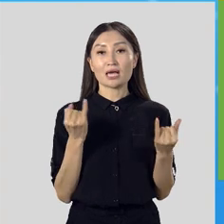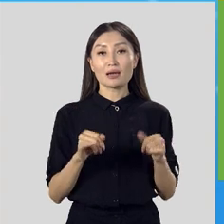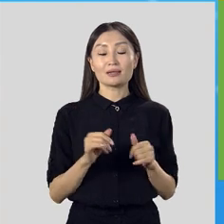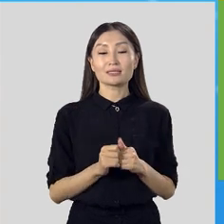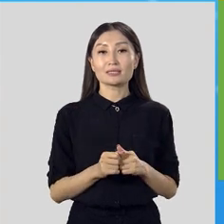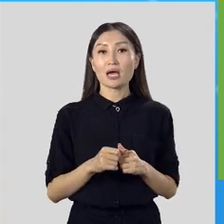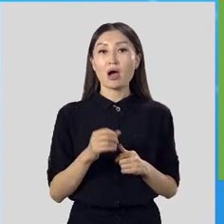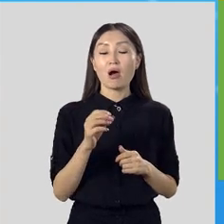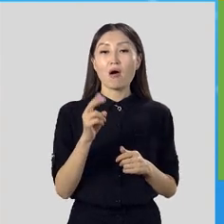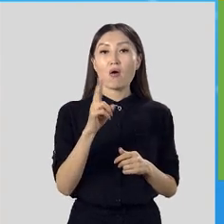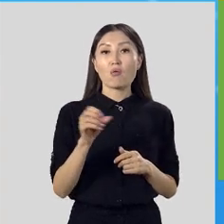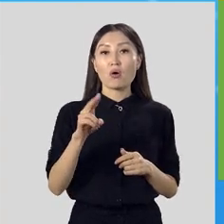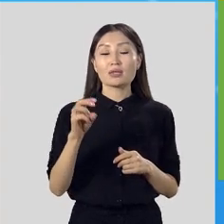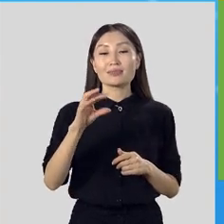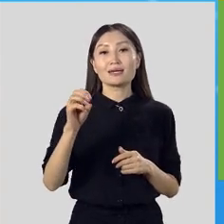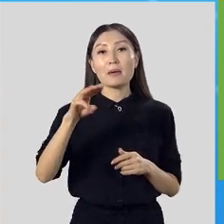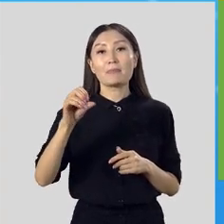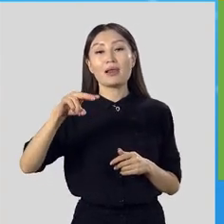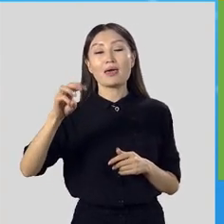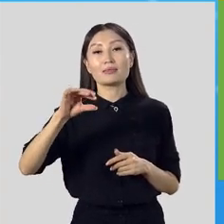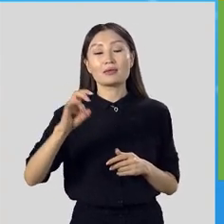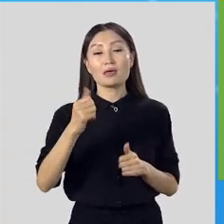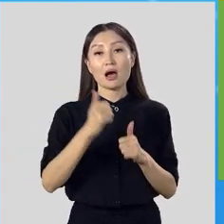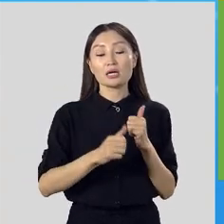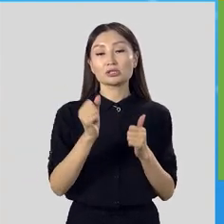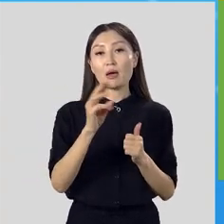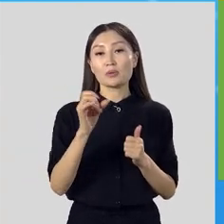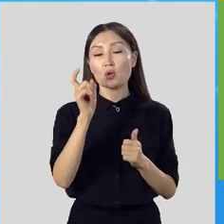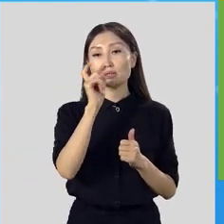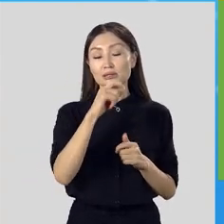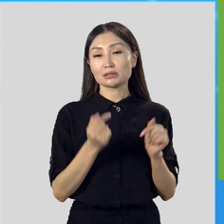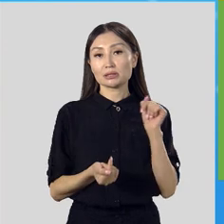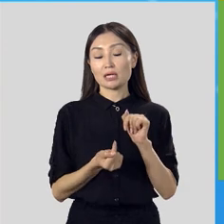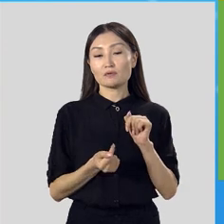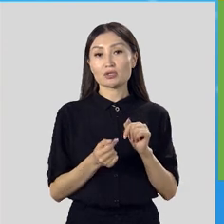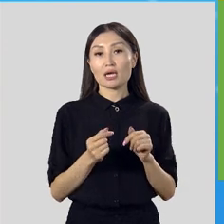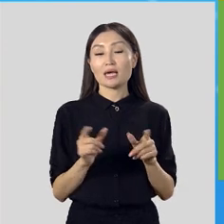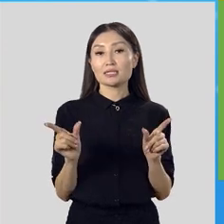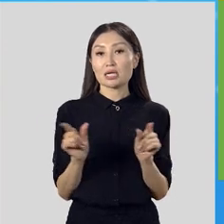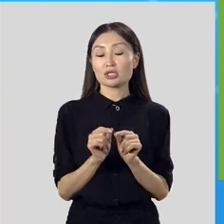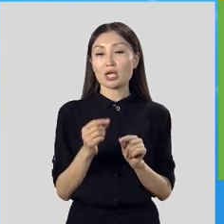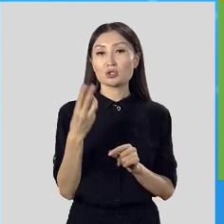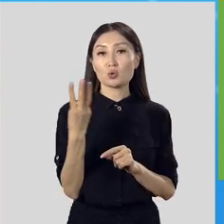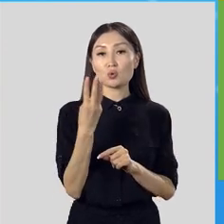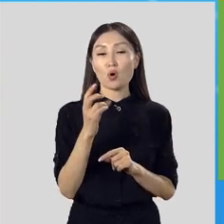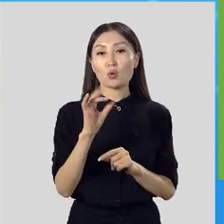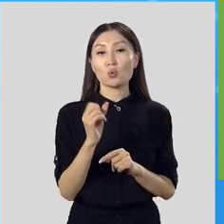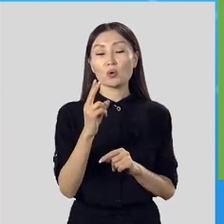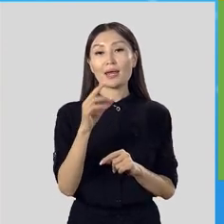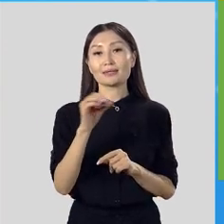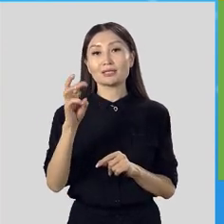Код триплетен. Каждой аминокислоте соответствует сочетание из 3